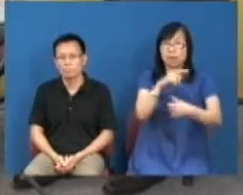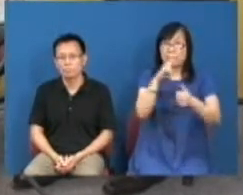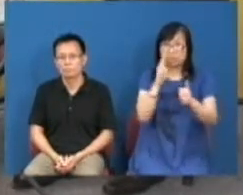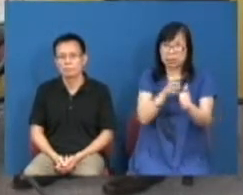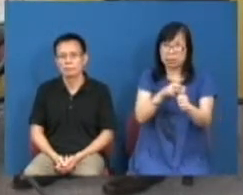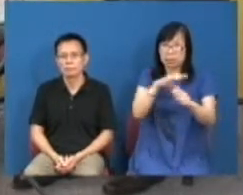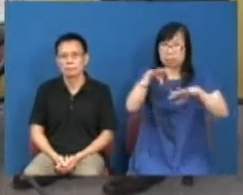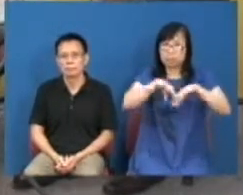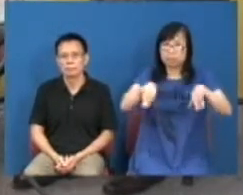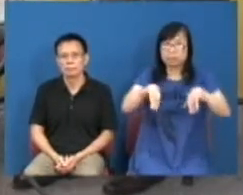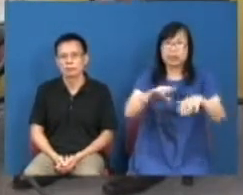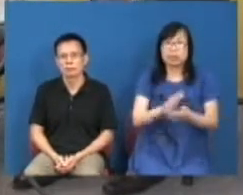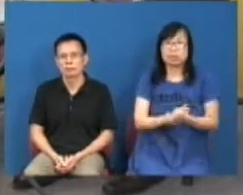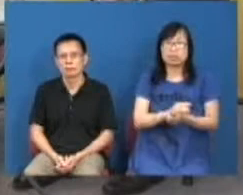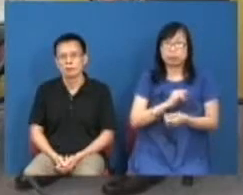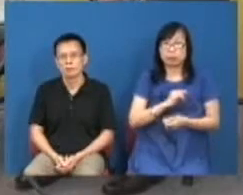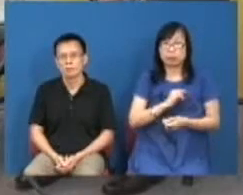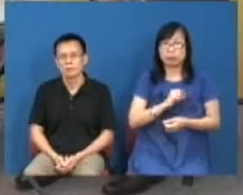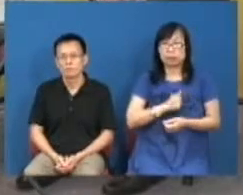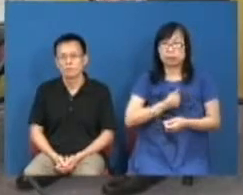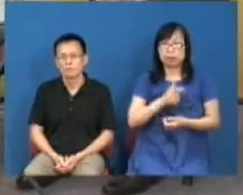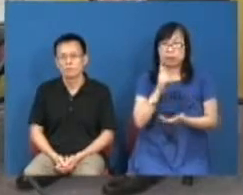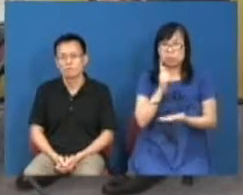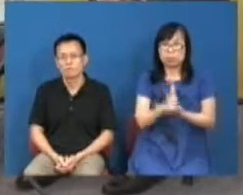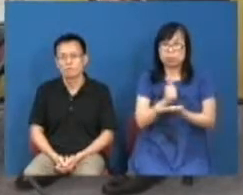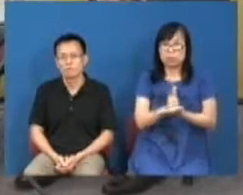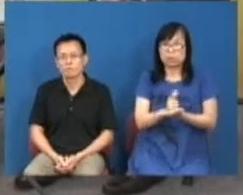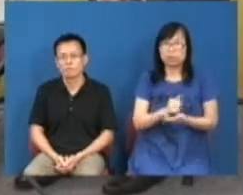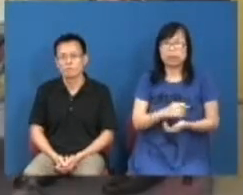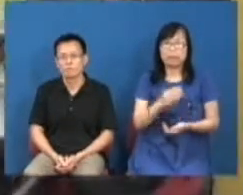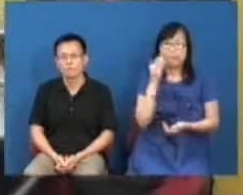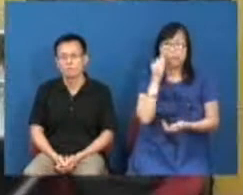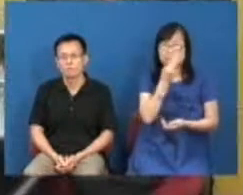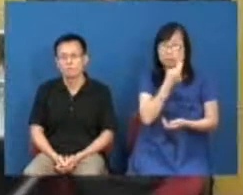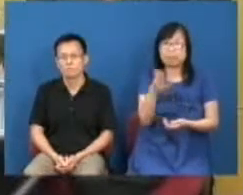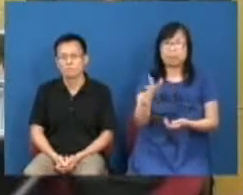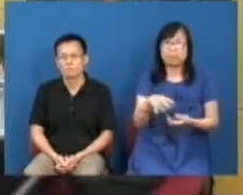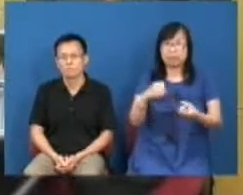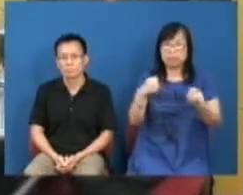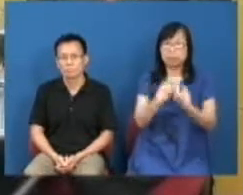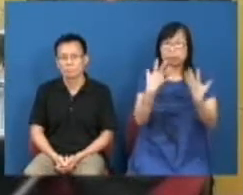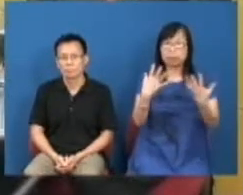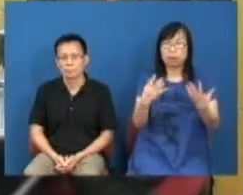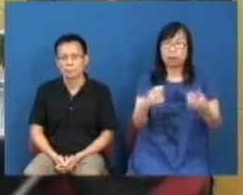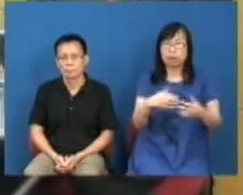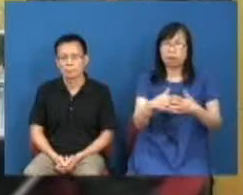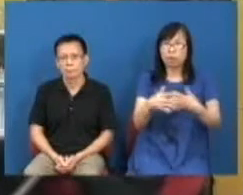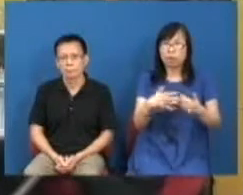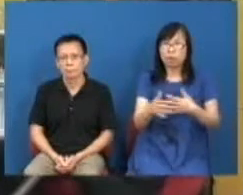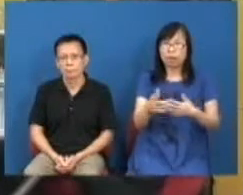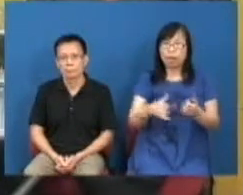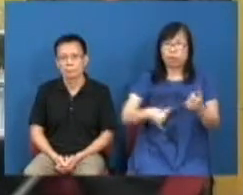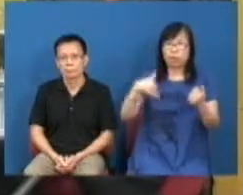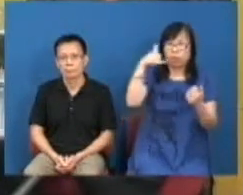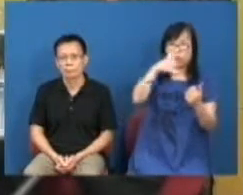都係律師，亦都會擔當一個重要嘅角色，咁但係當個案係上咗法院